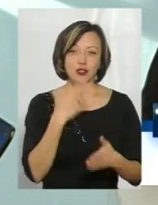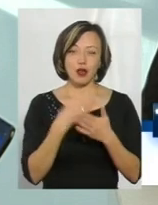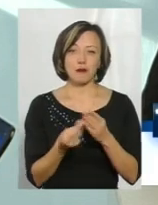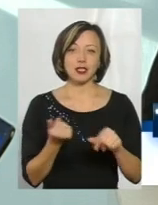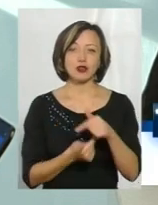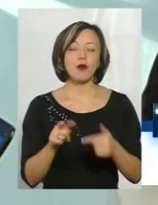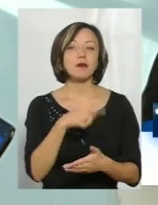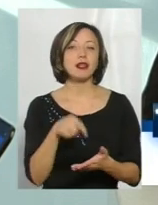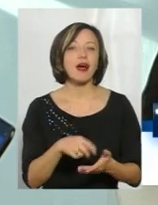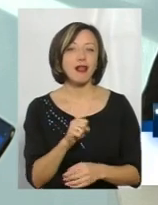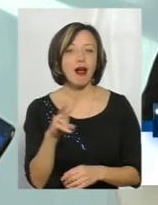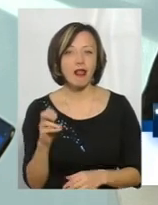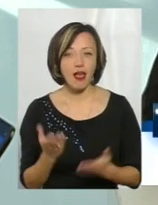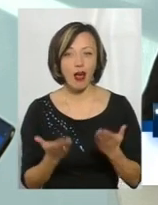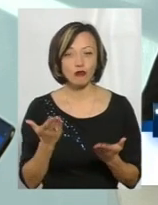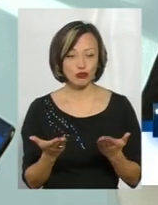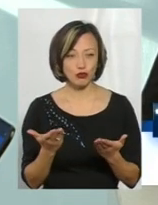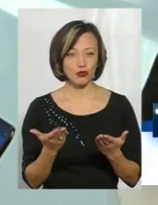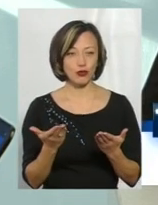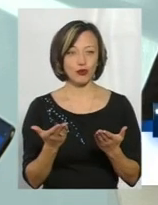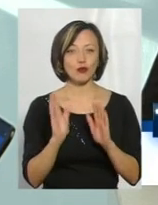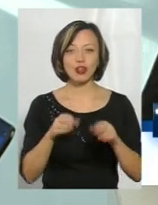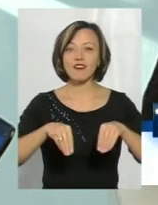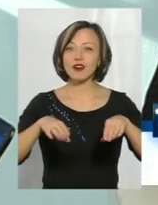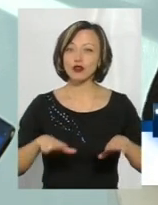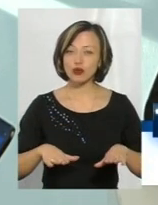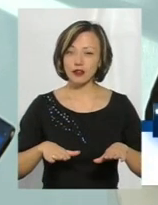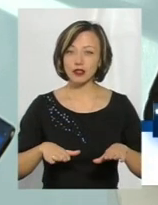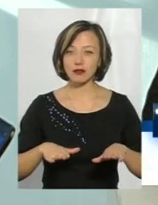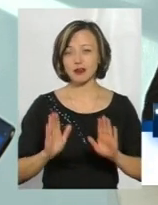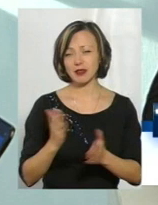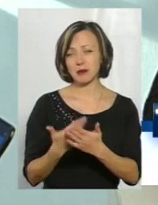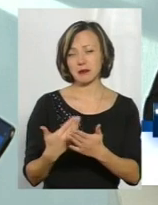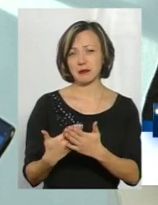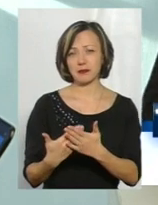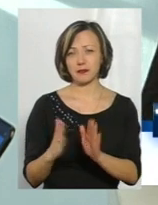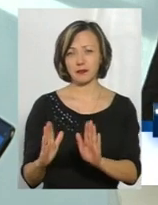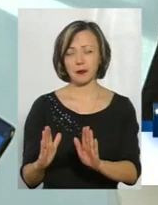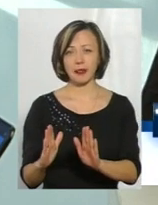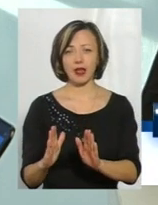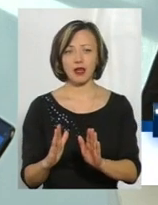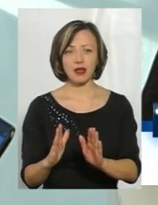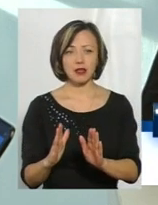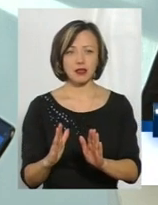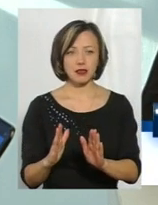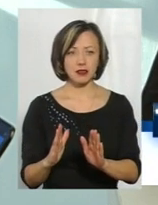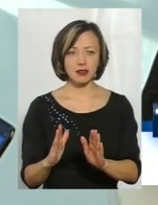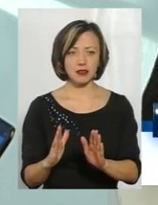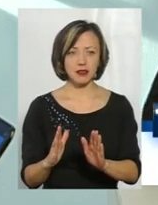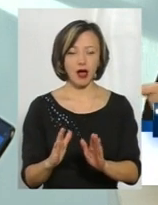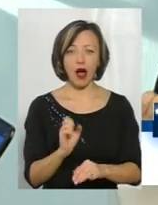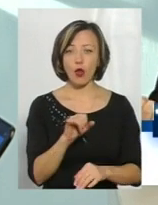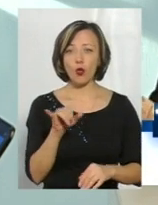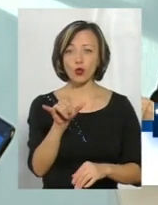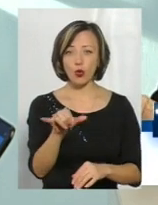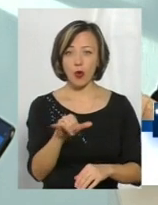бізнесові. Але якщо під нього він буде вирішити питання бізнесові, ну, це умовно кажучи, якщо беремо бізнесмена-корупціонера, але в